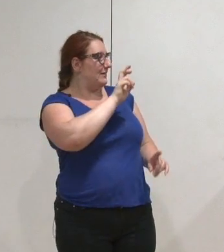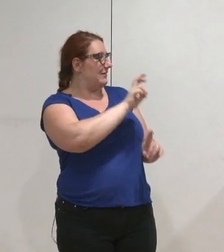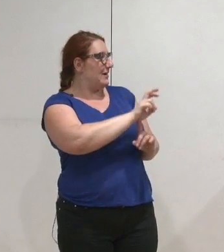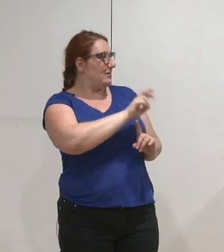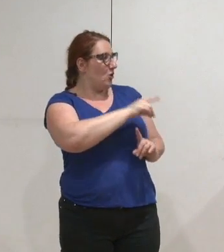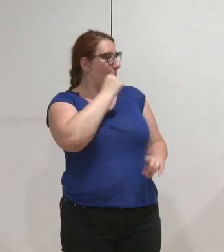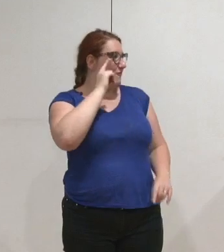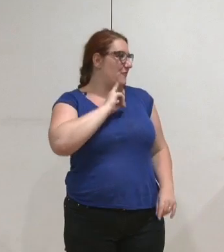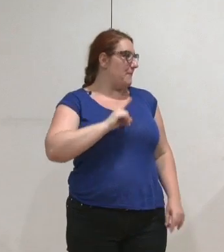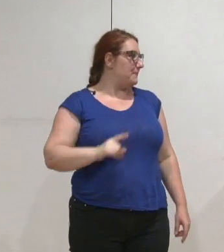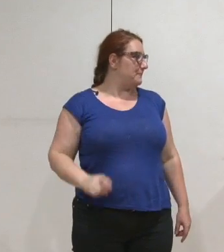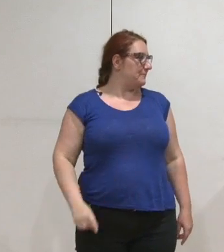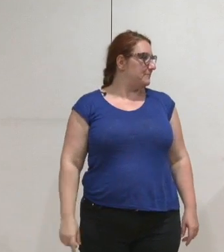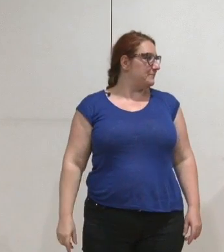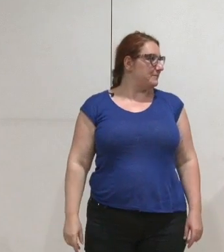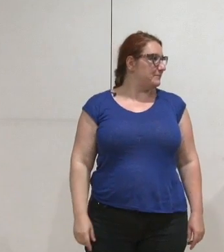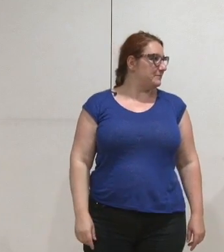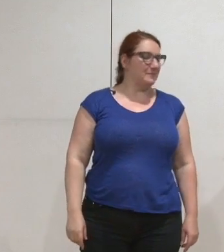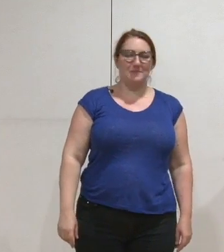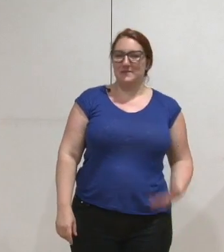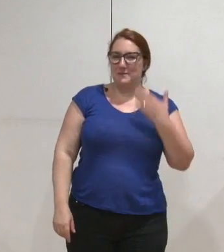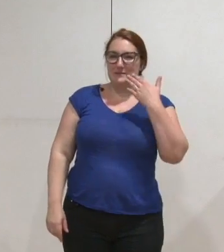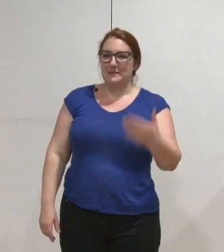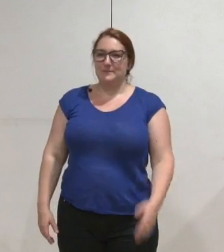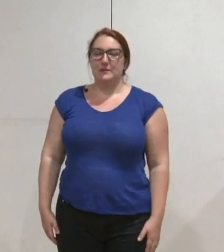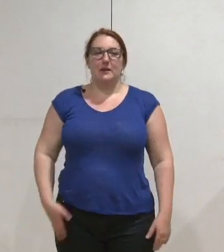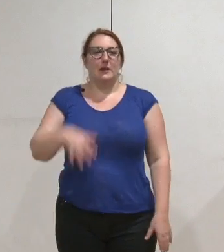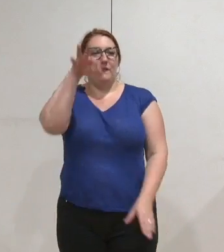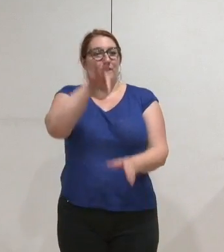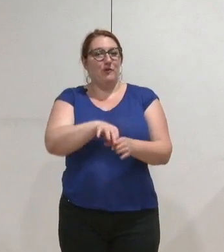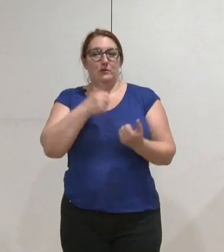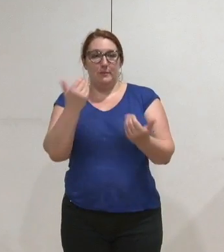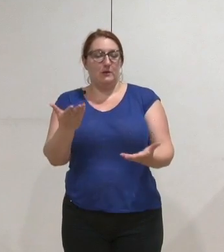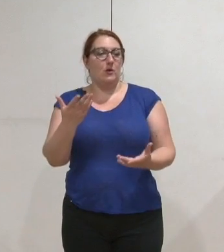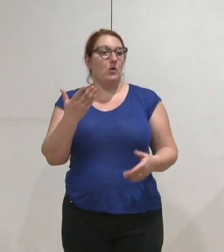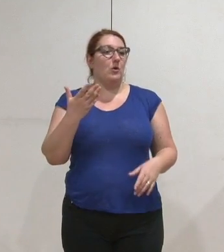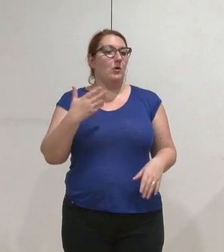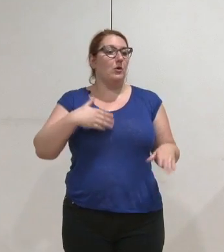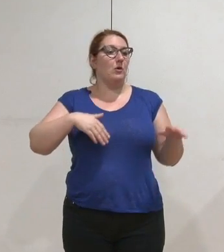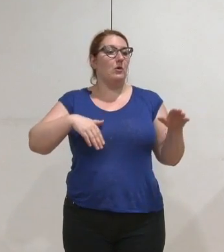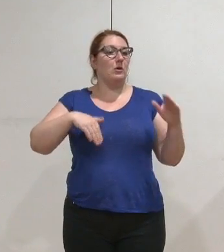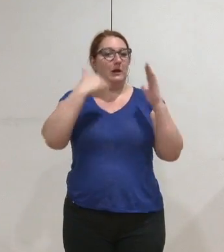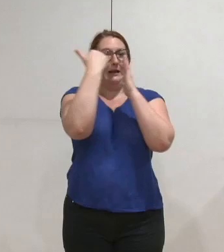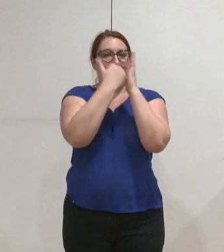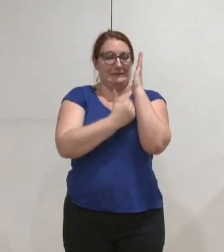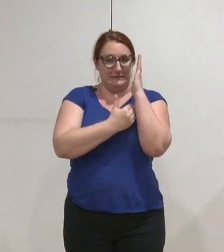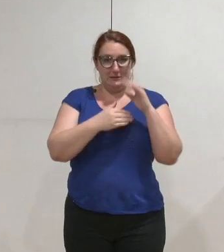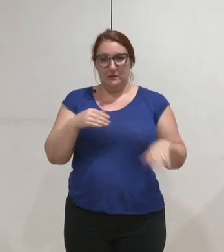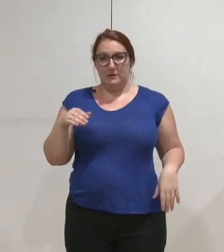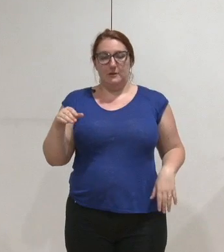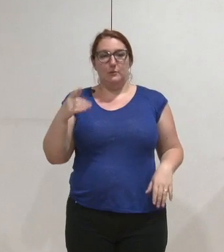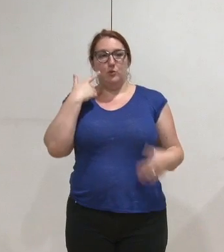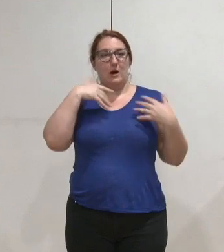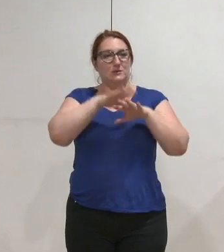homme et une femme merci nous passons au vote nous avons reçu comme dépôt de liste pour le